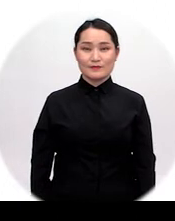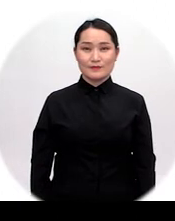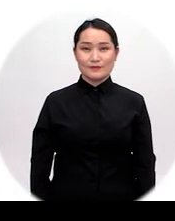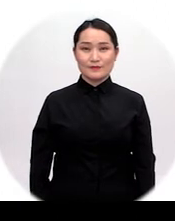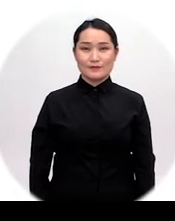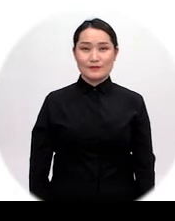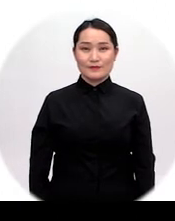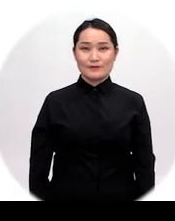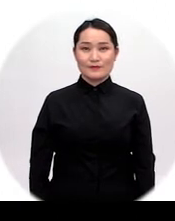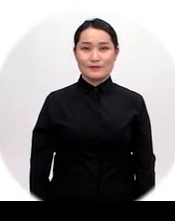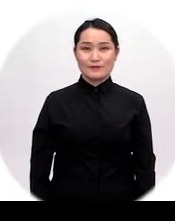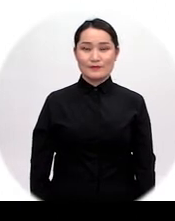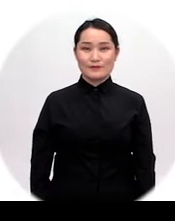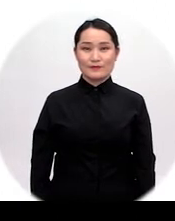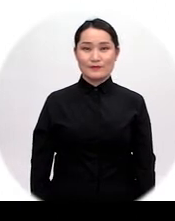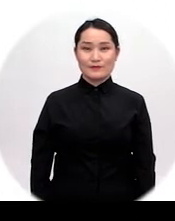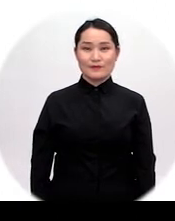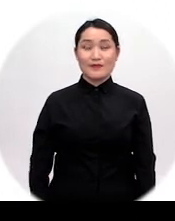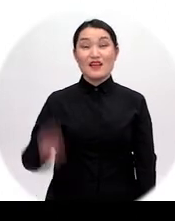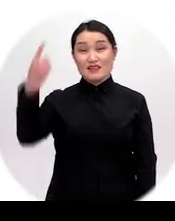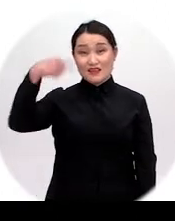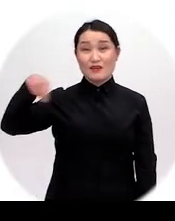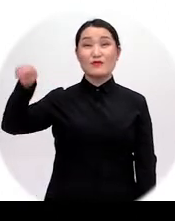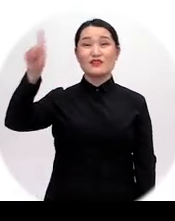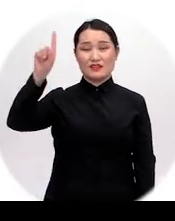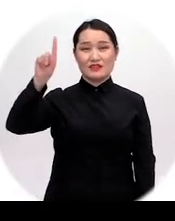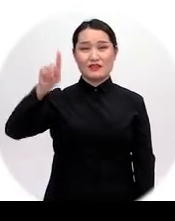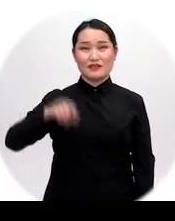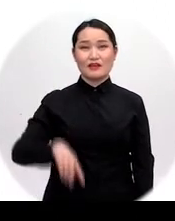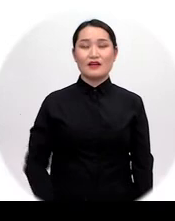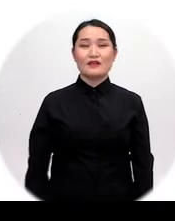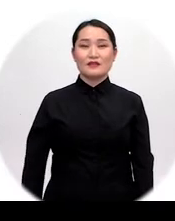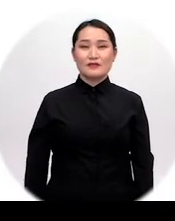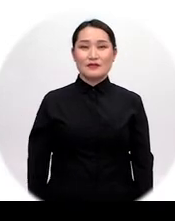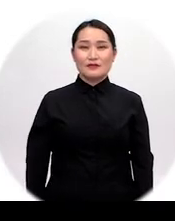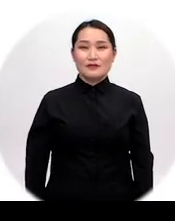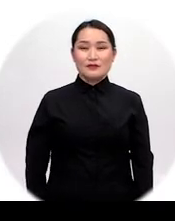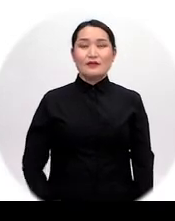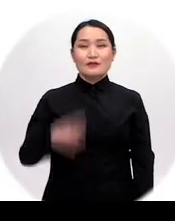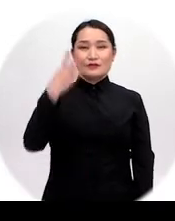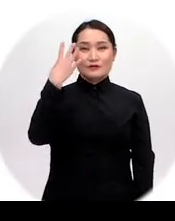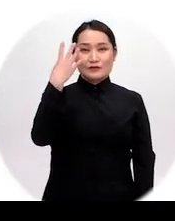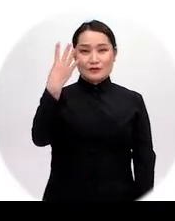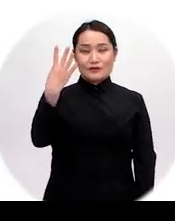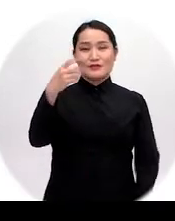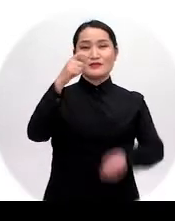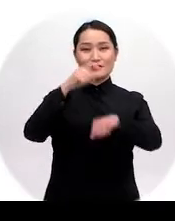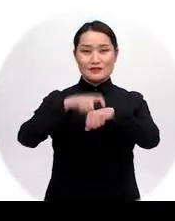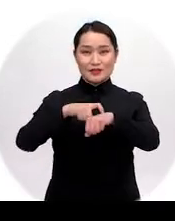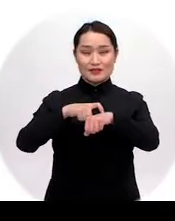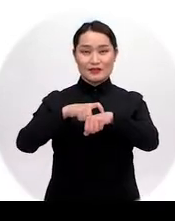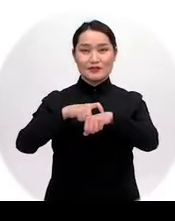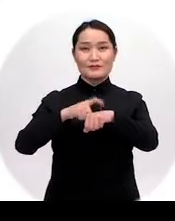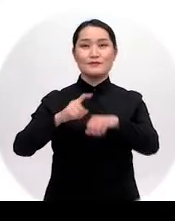цагаас цагийн урт зүү нэг бүтэн эргээд хэдэн цаг дээр очисан байна хүмүүд ээ? Өө тийм богино зүү 4 цаг